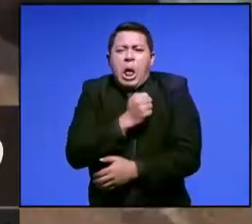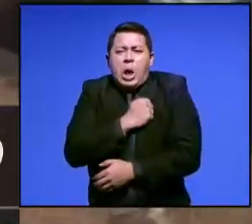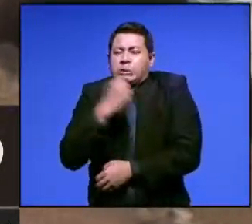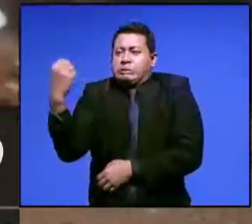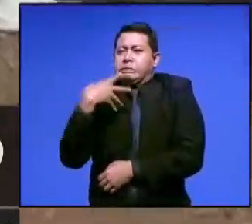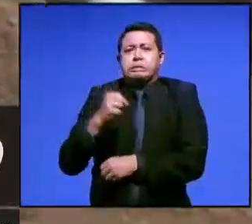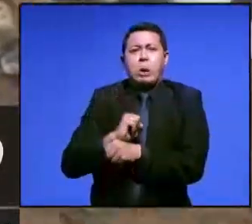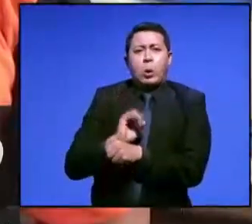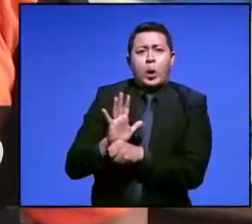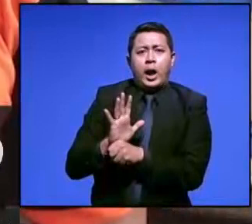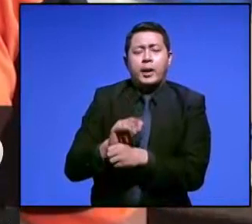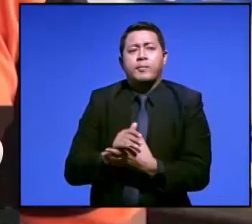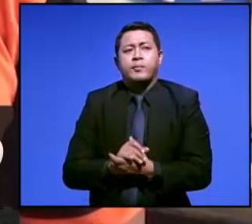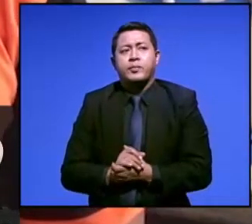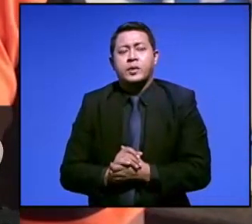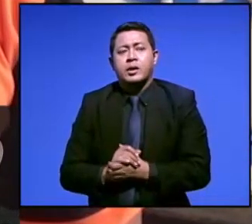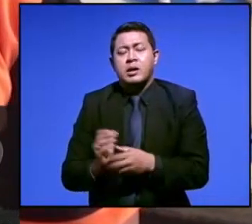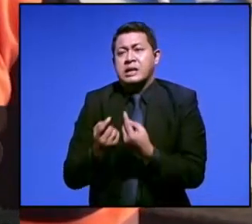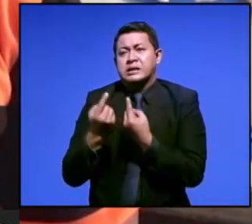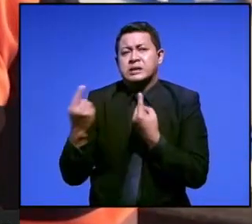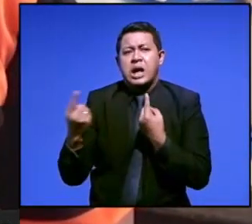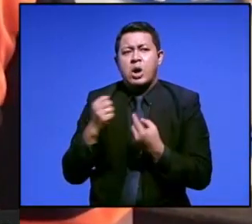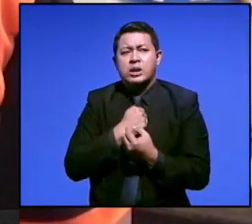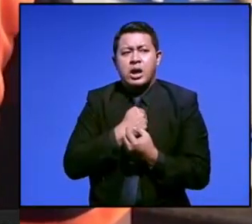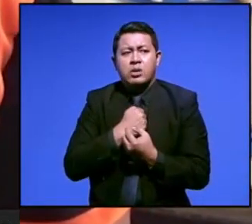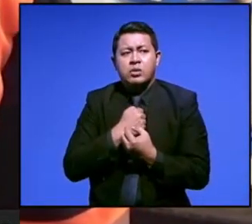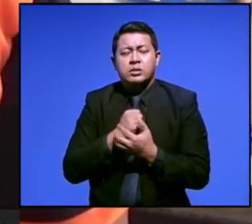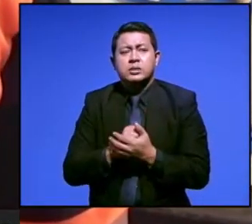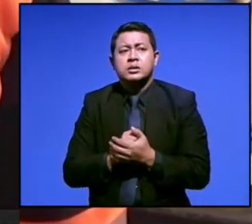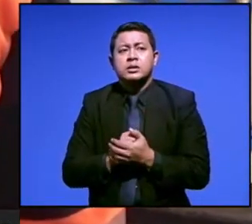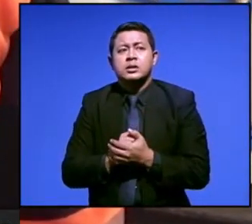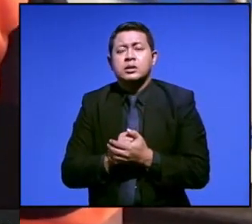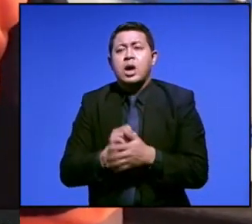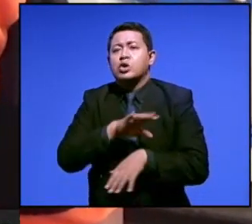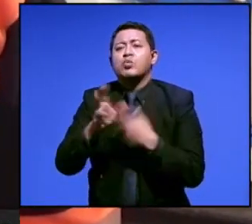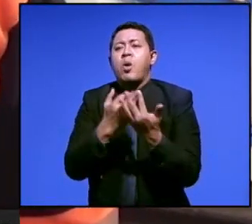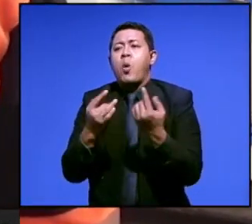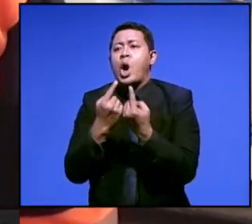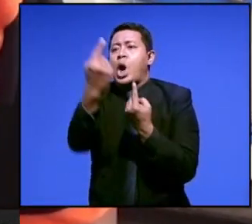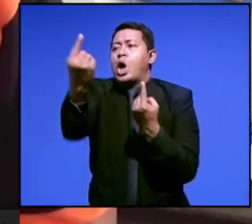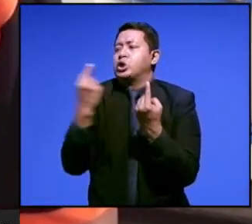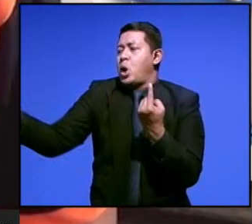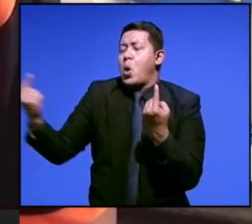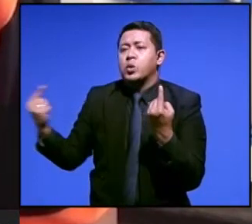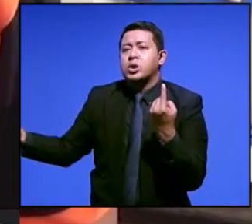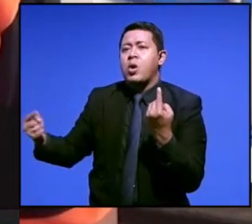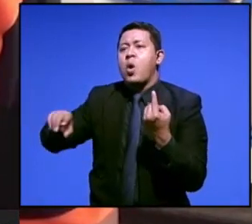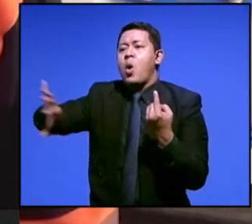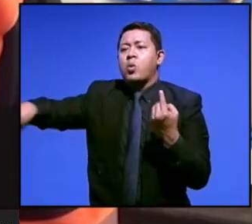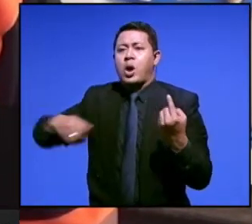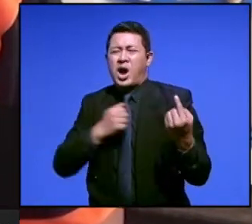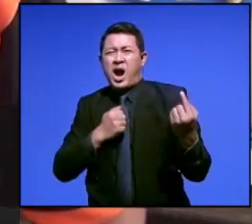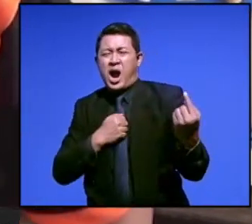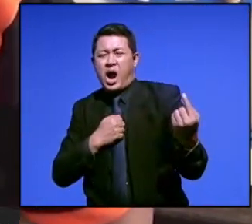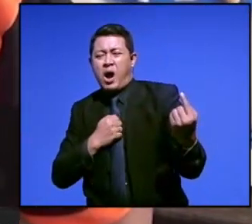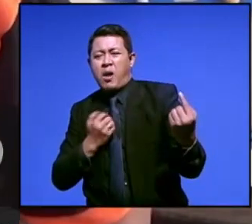COVID-19. Menjauh takut ya, kan tidak ada yang mendekat, menjauh semua. Masuk keluarganya juga panik kan